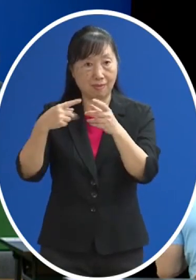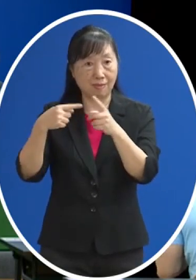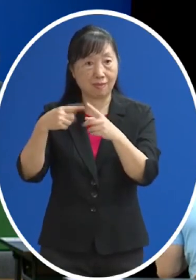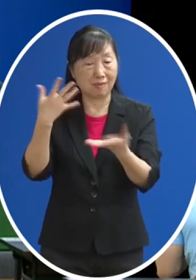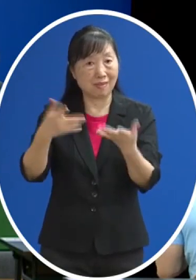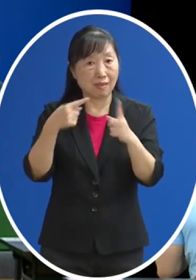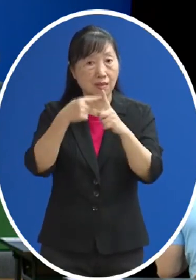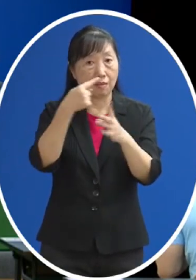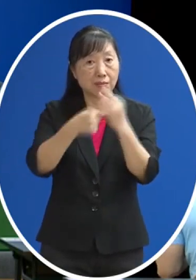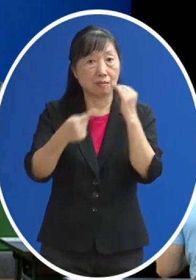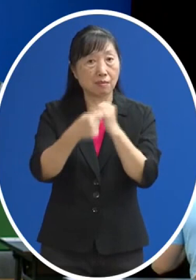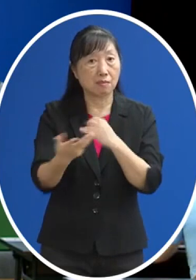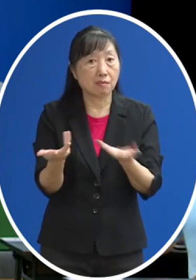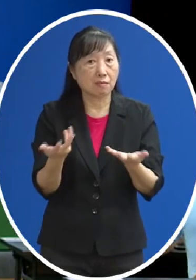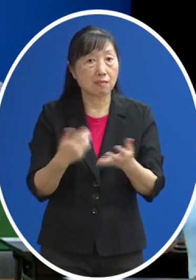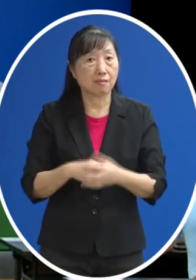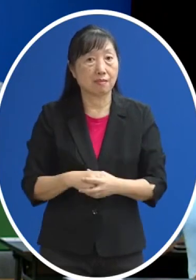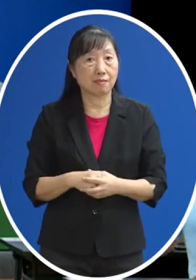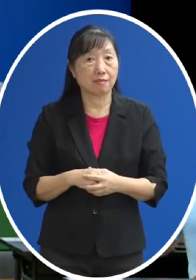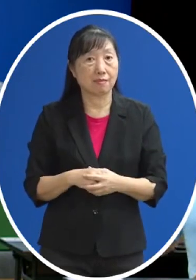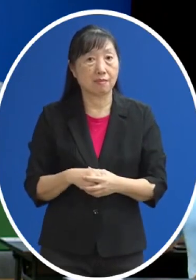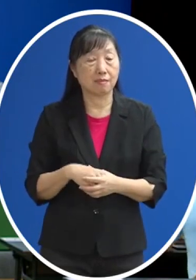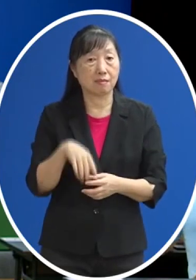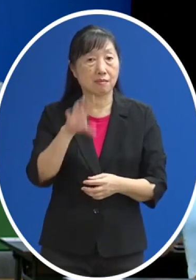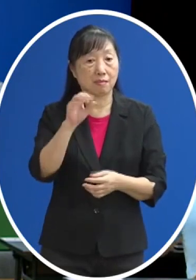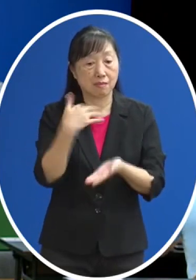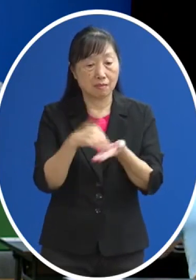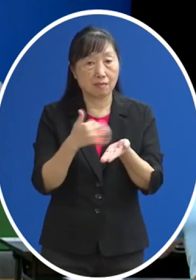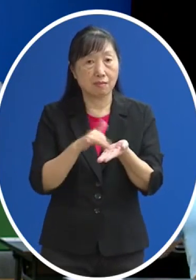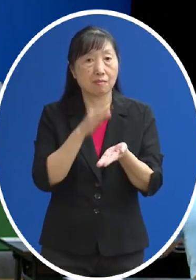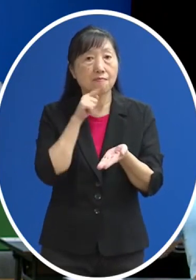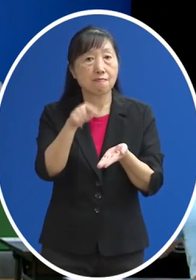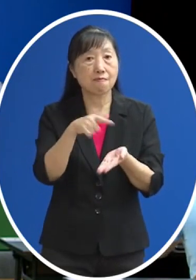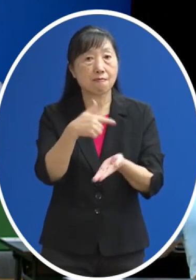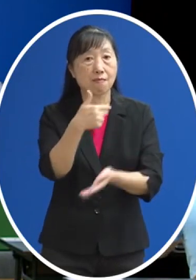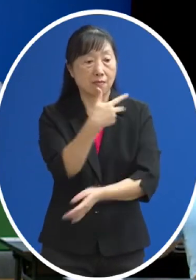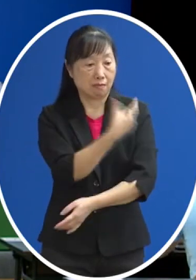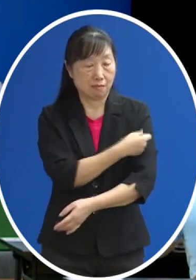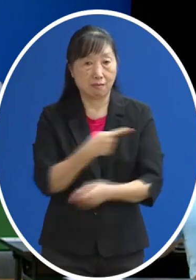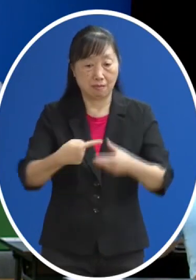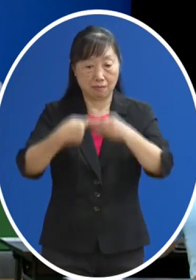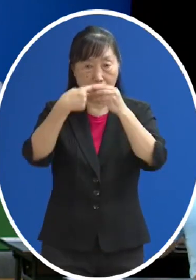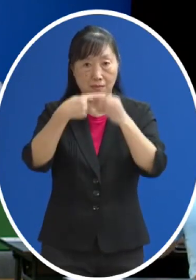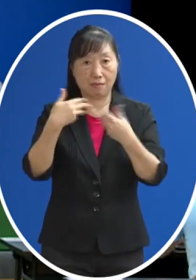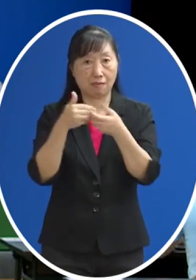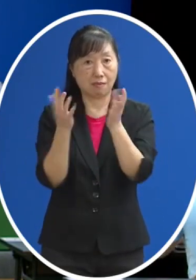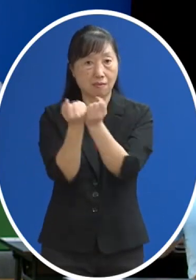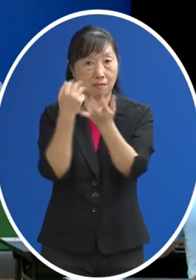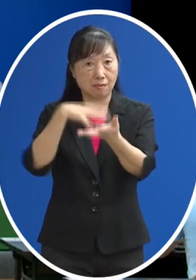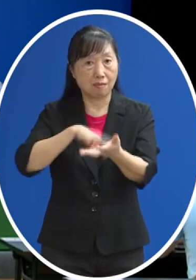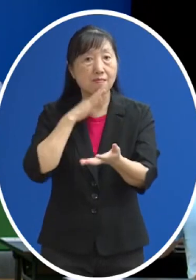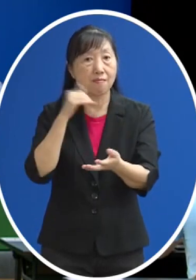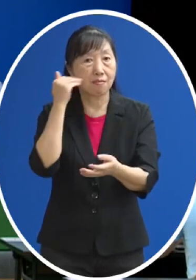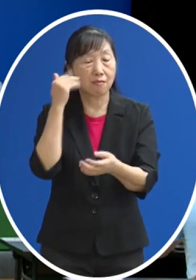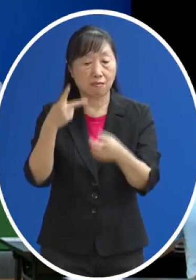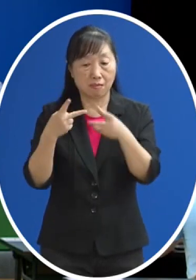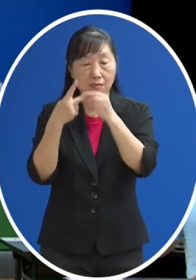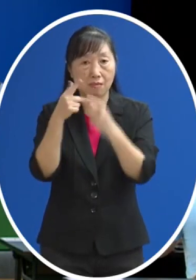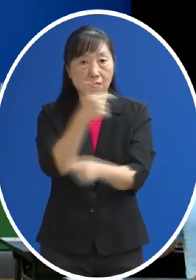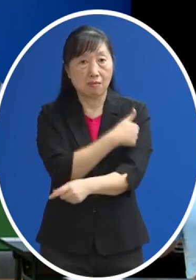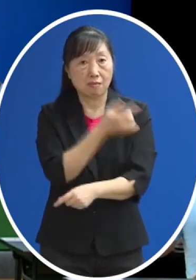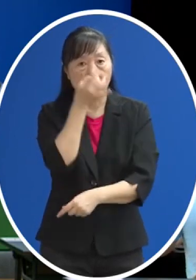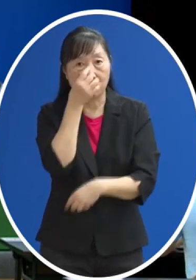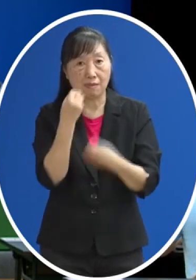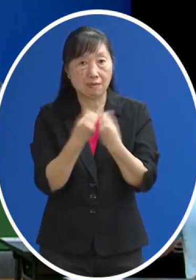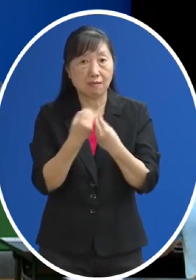共是有多少？那我们有估算说已经打第一剂莫德纳疫苗没有第二剂可以打的人大概有多